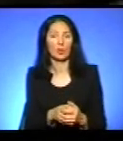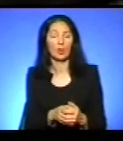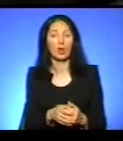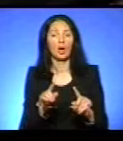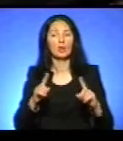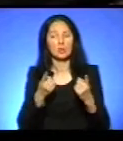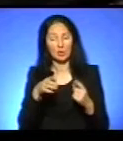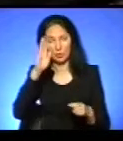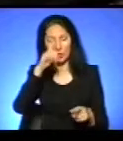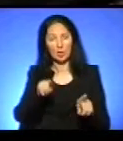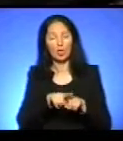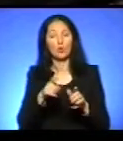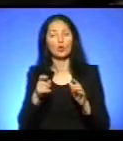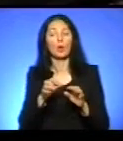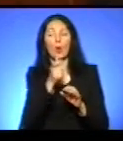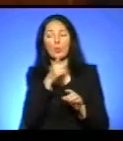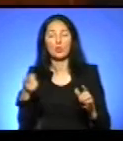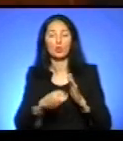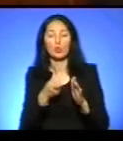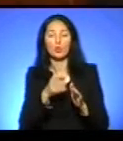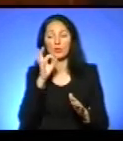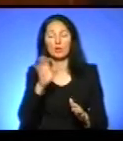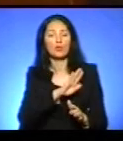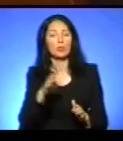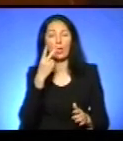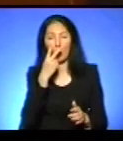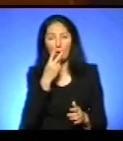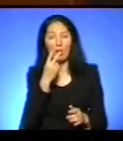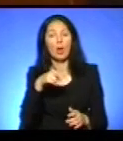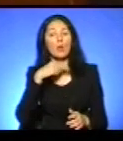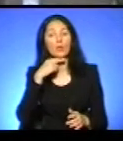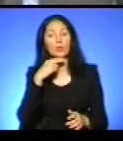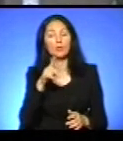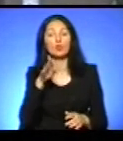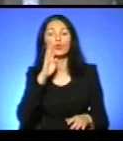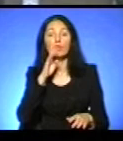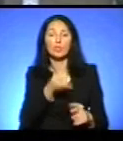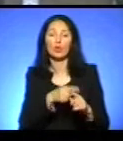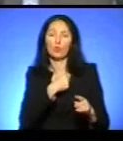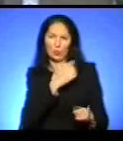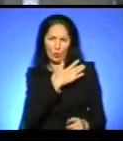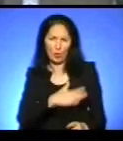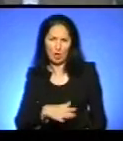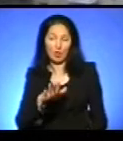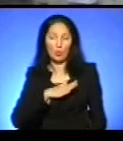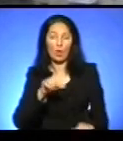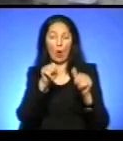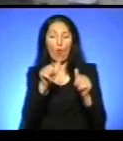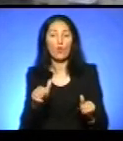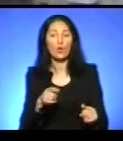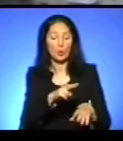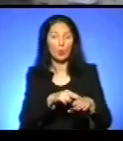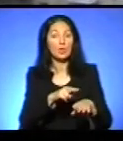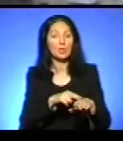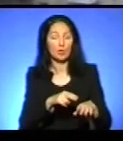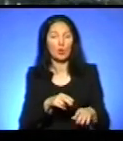Затриманий також під час допиту сказав, що не помітив, що дівчина, яку він поранив, була у формі поліцейського. Стріляв із балкону квартири його